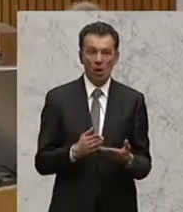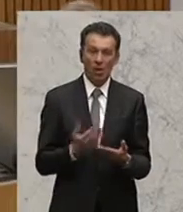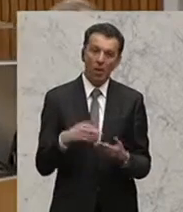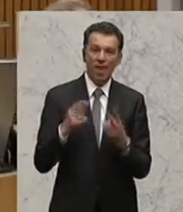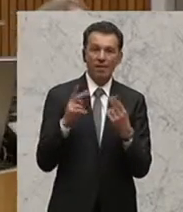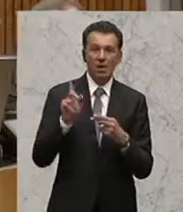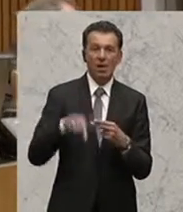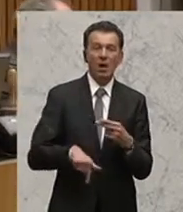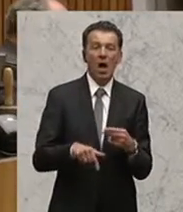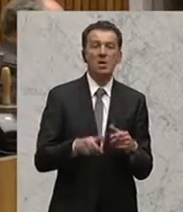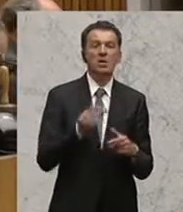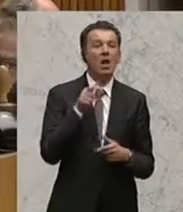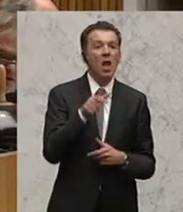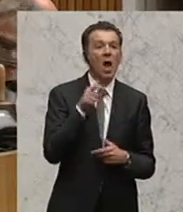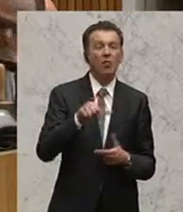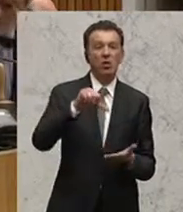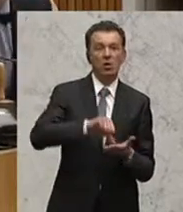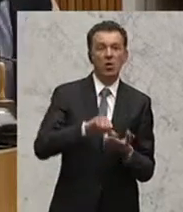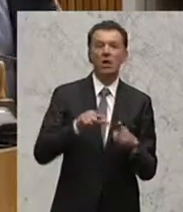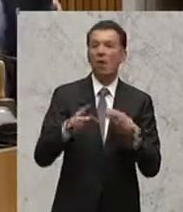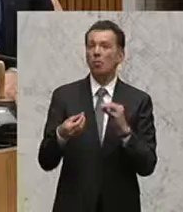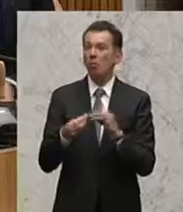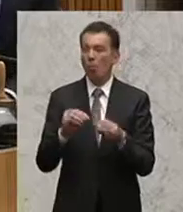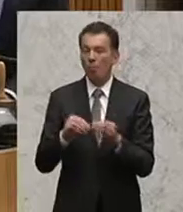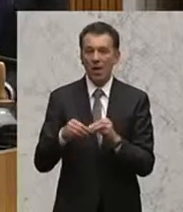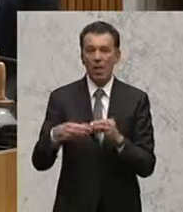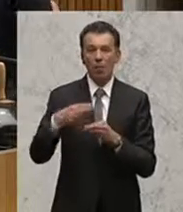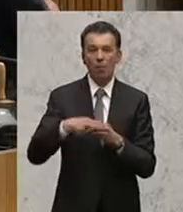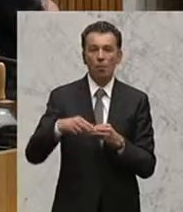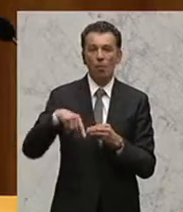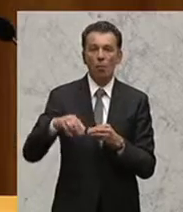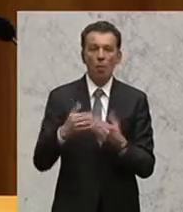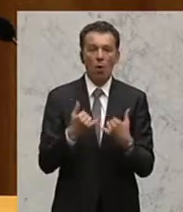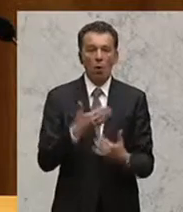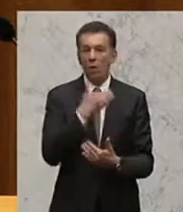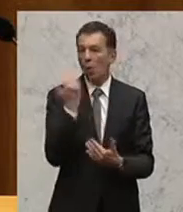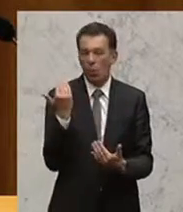des Klagenfurter Stadions gestellt, hätten wir das Problem Hypo heute nicht.